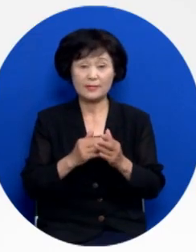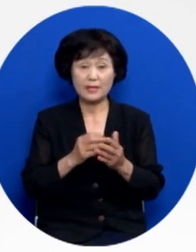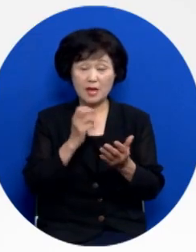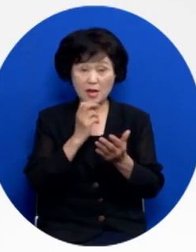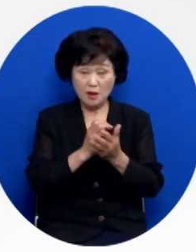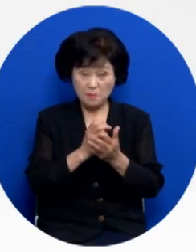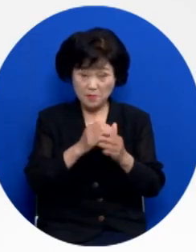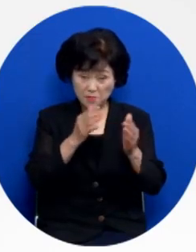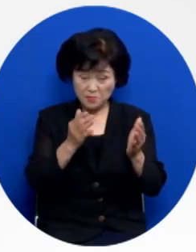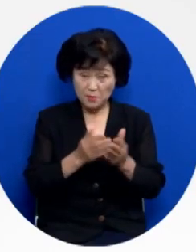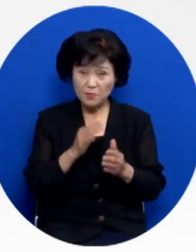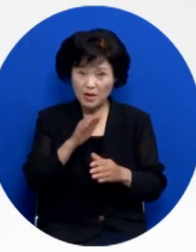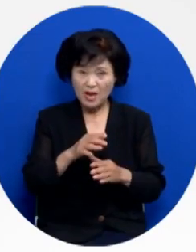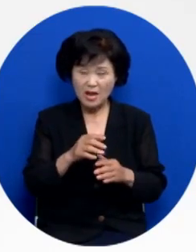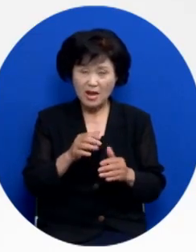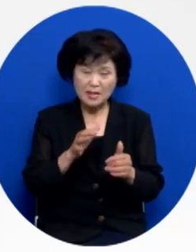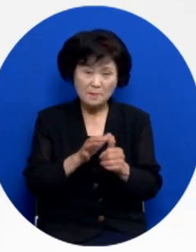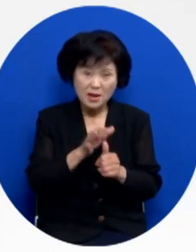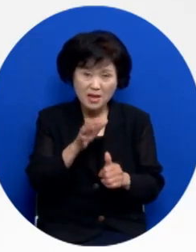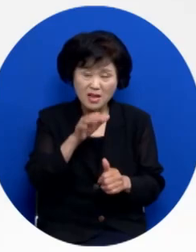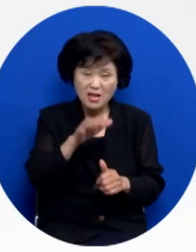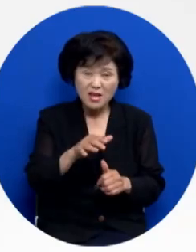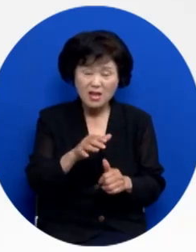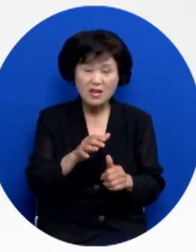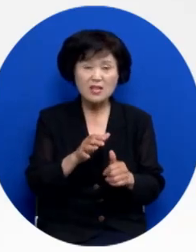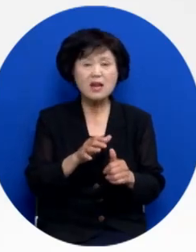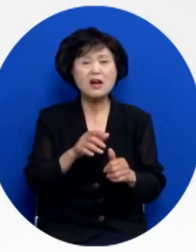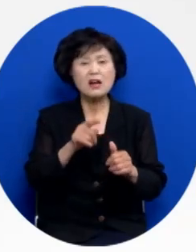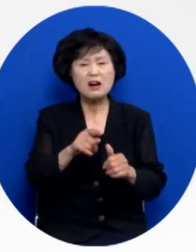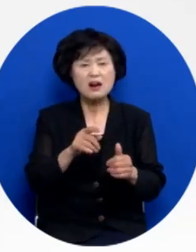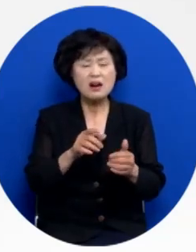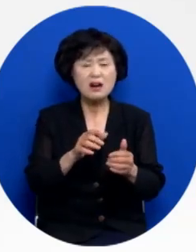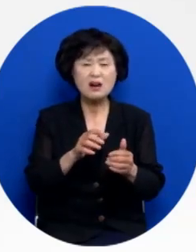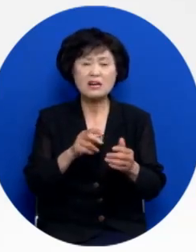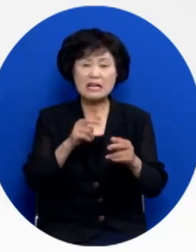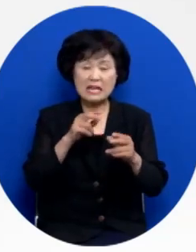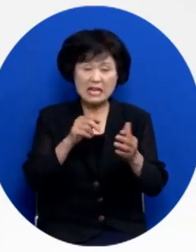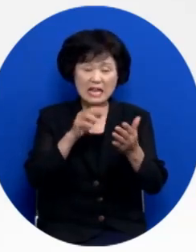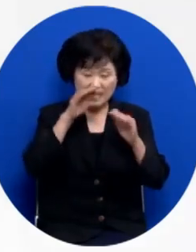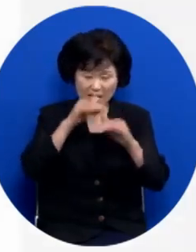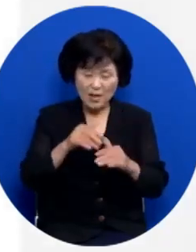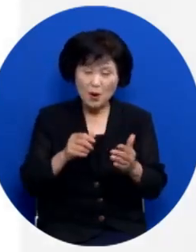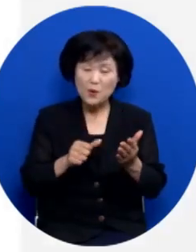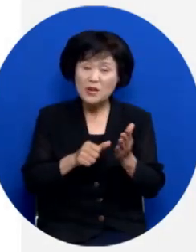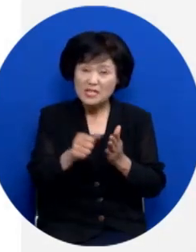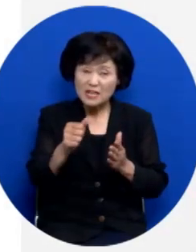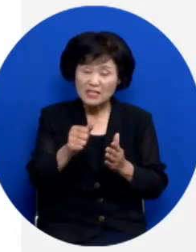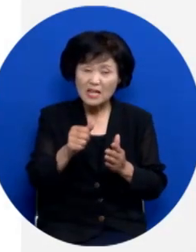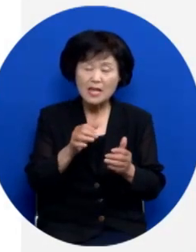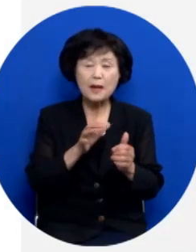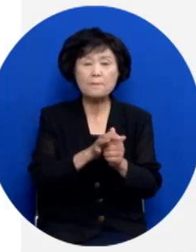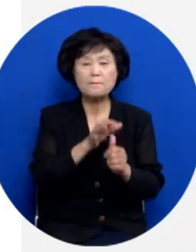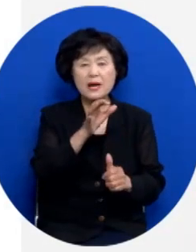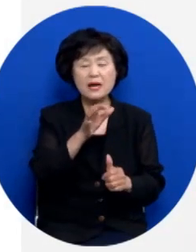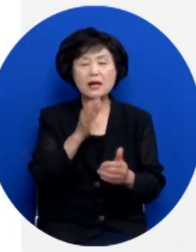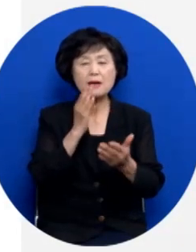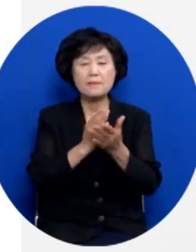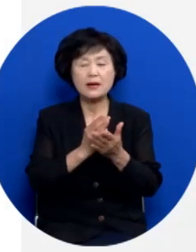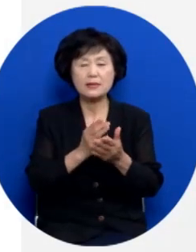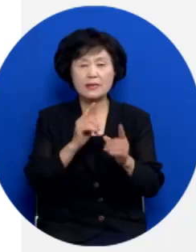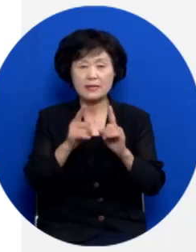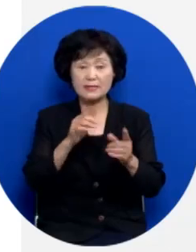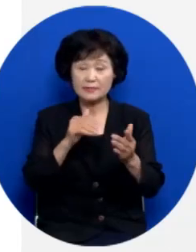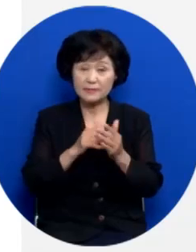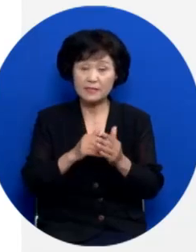법무부는 형법 개정안에서 형의 시효기간에서 사형을 삭제해 형의 시효가 적용되지 않도록 했습니다. 또 부칙을